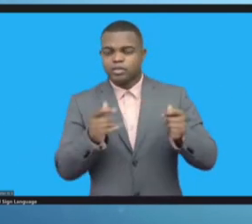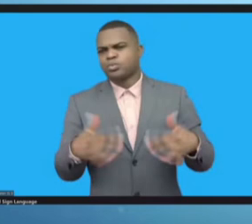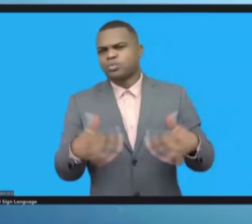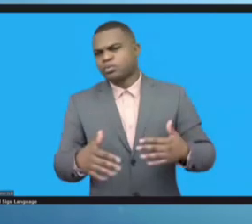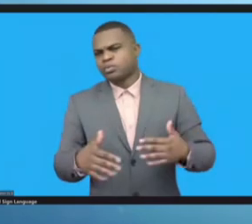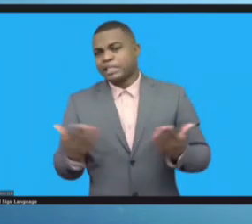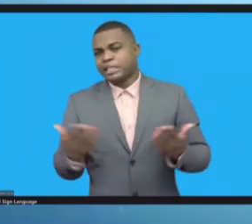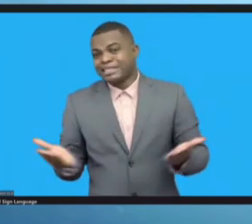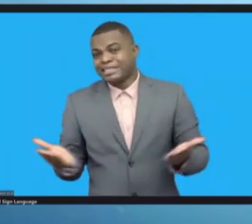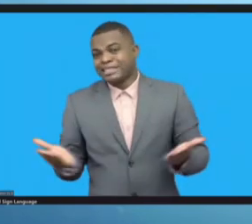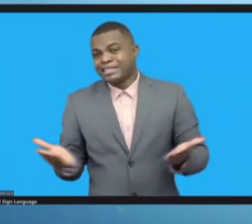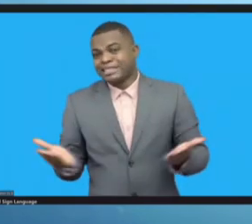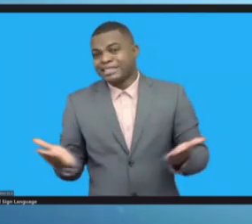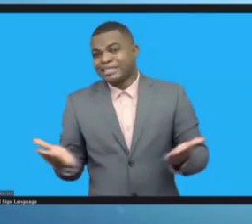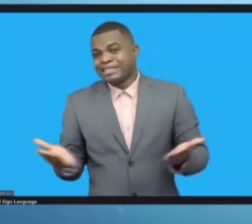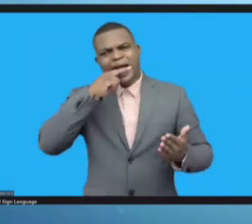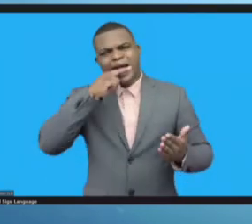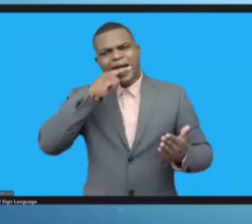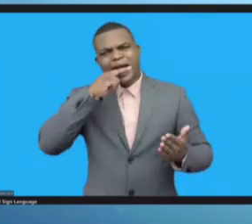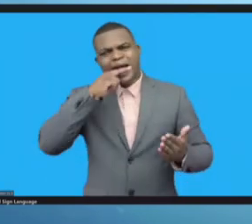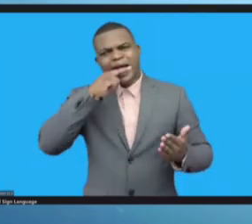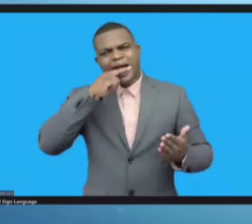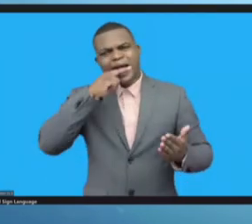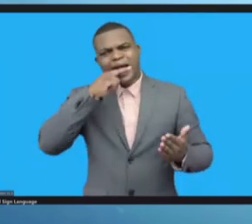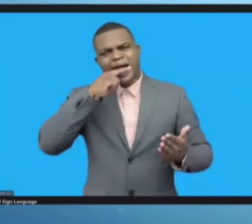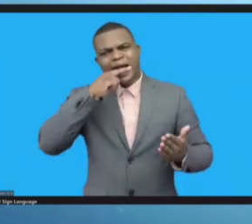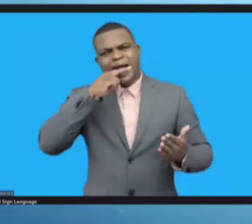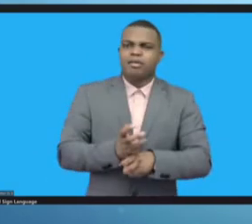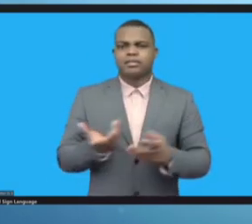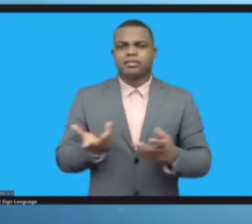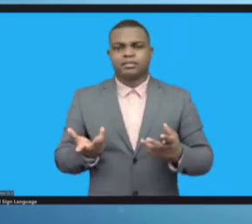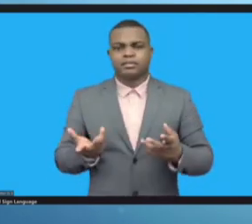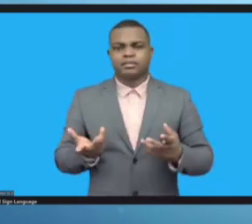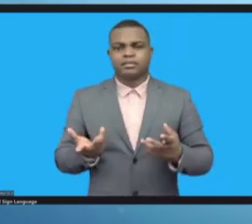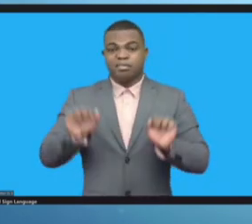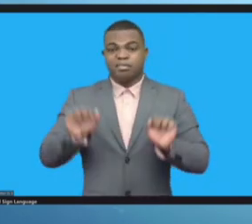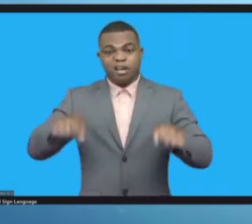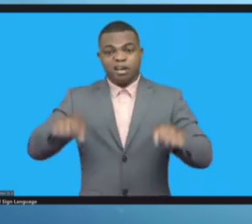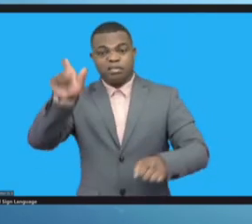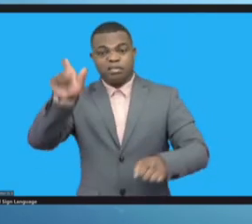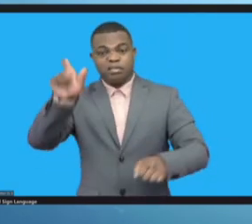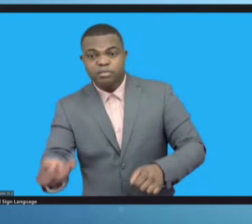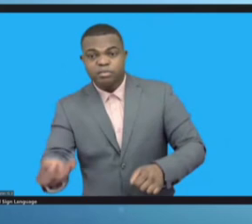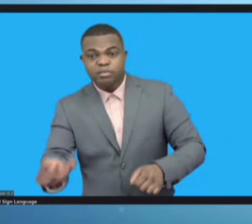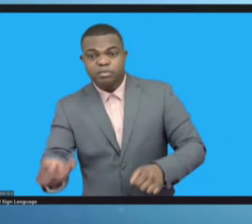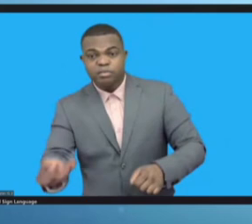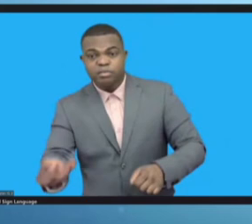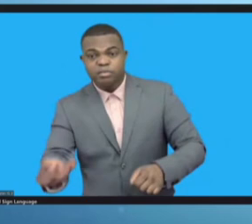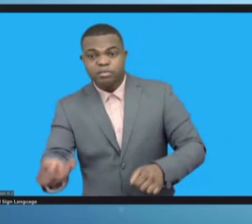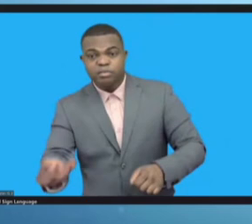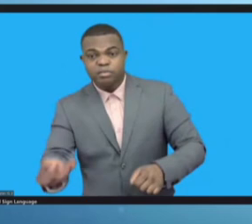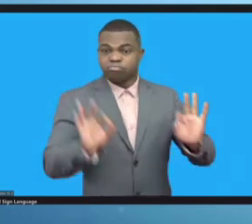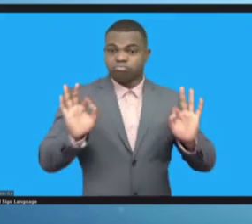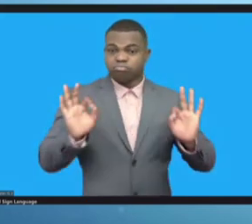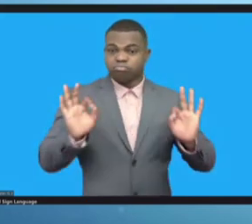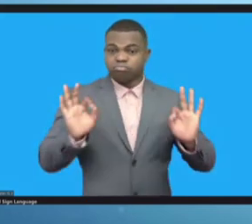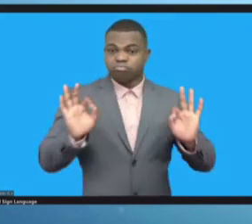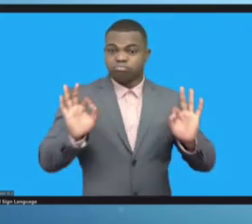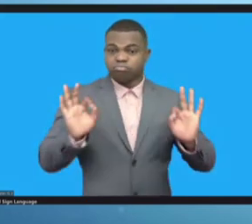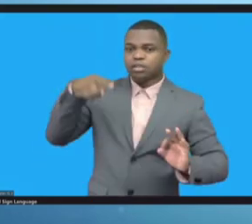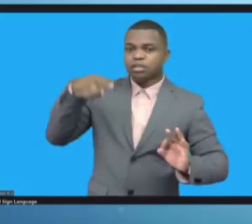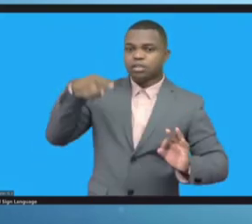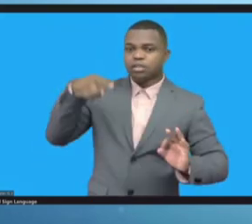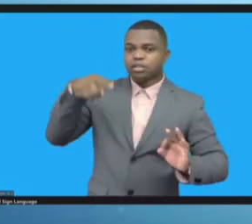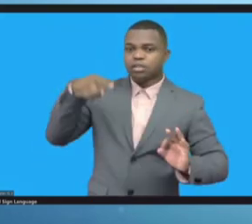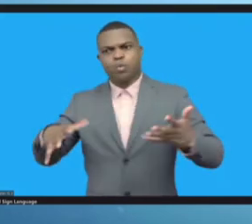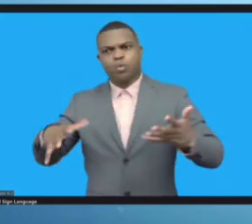seule, d'où l'intérêt d'agir conjointement. Et dans le cadre de cet événement hybride, donc avec une